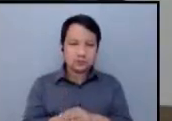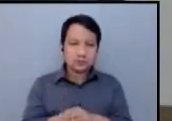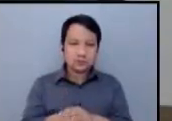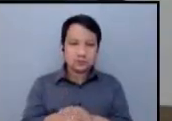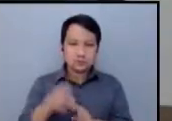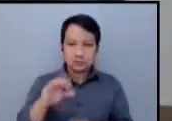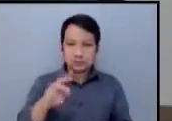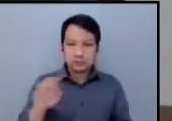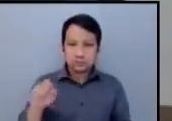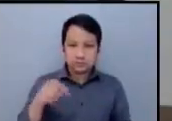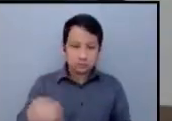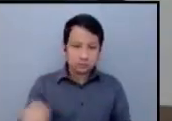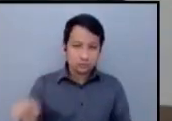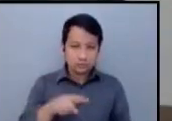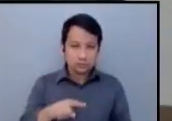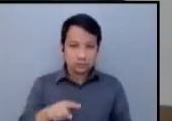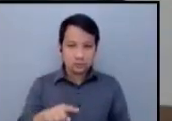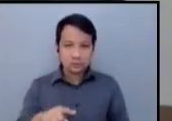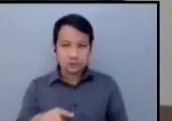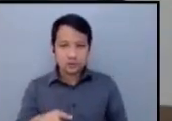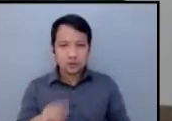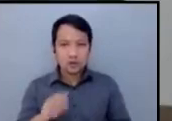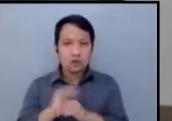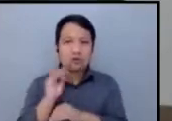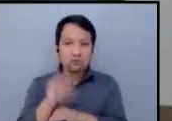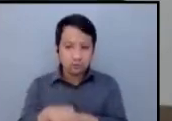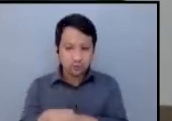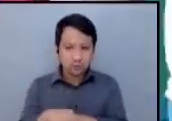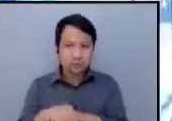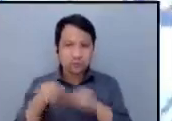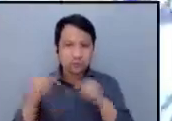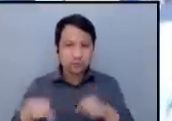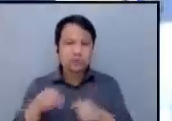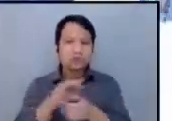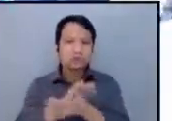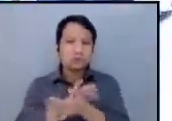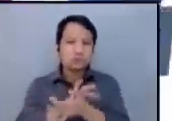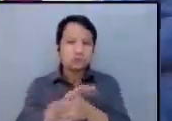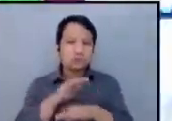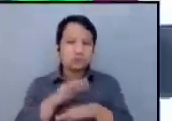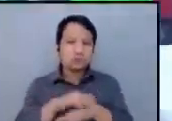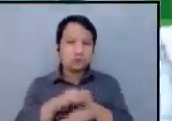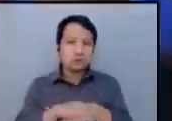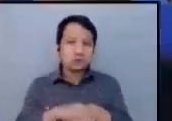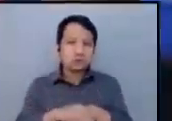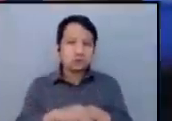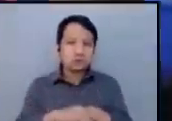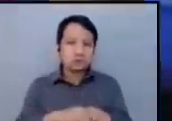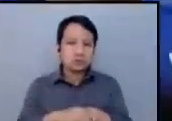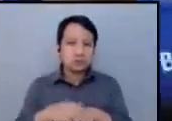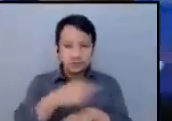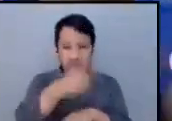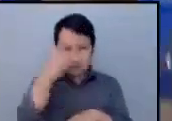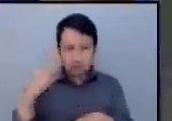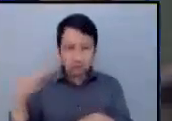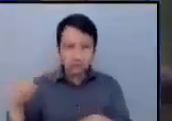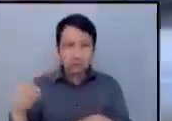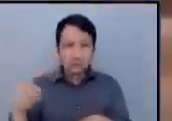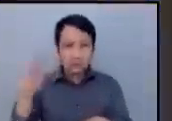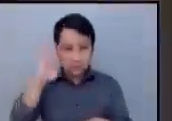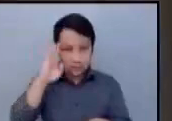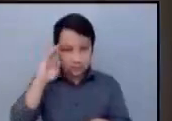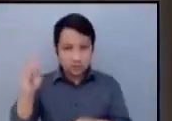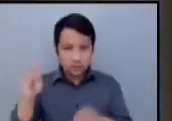yung overcrowded because of the COVID-19 threat. Sa Rizal Province, bumisita ang Marcos Duterte